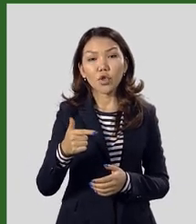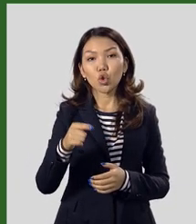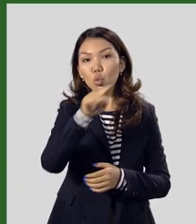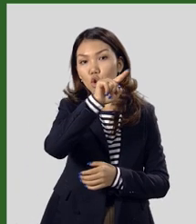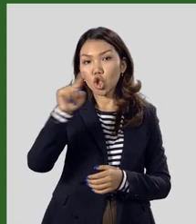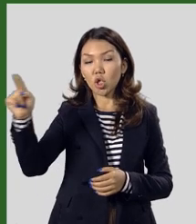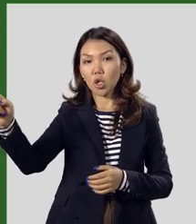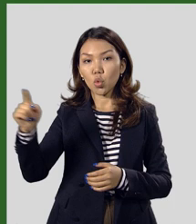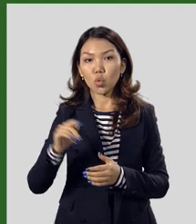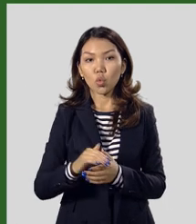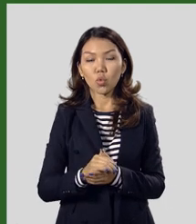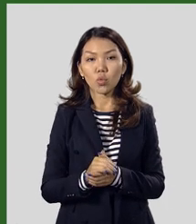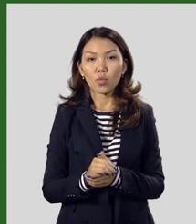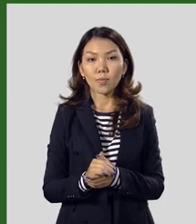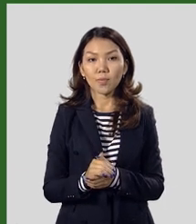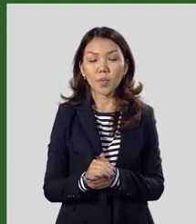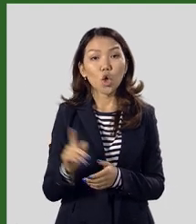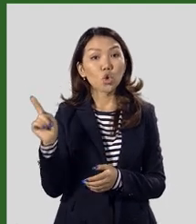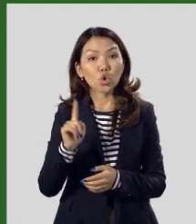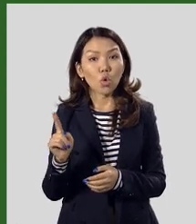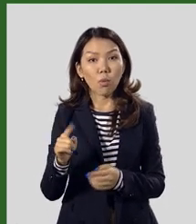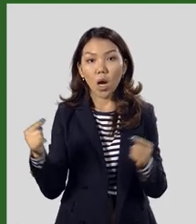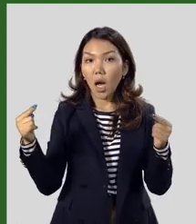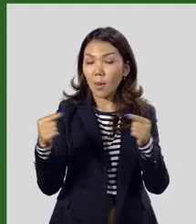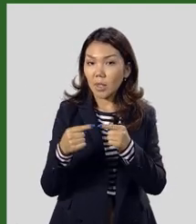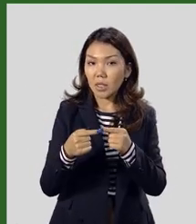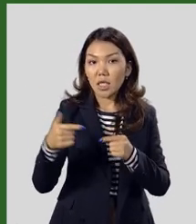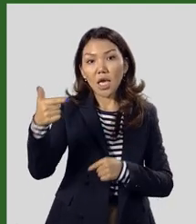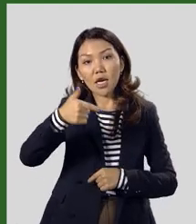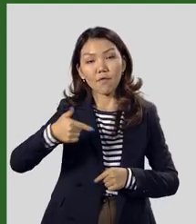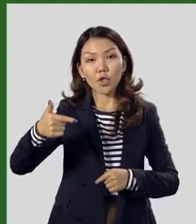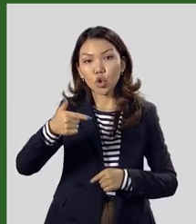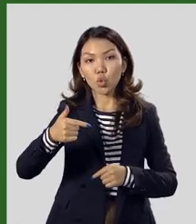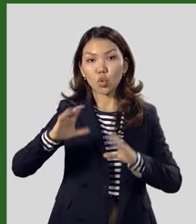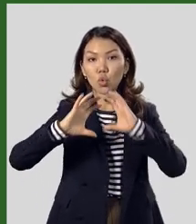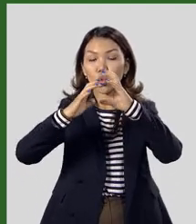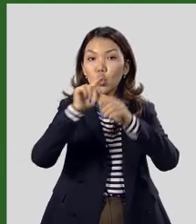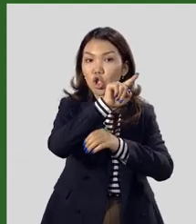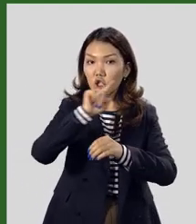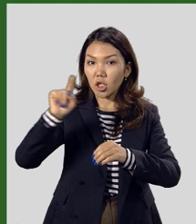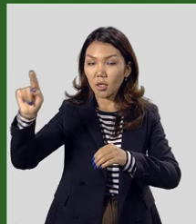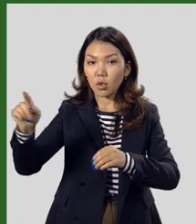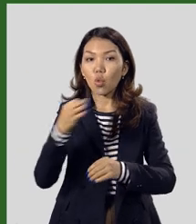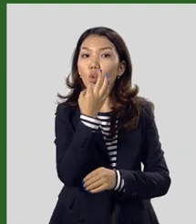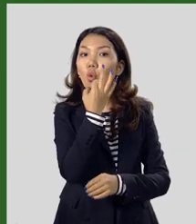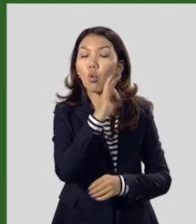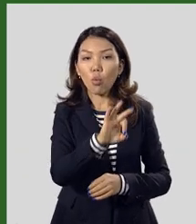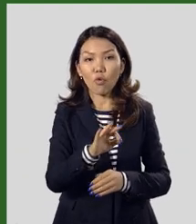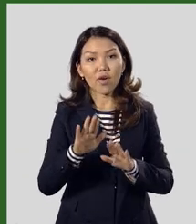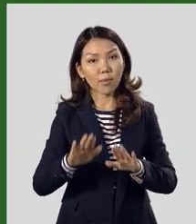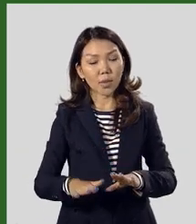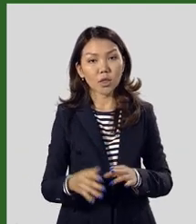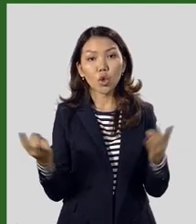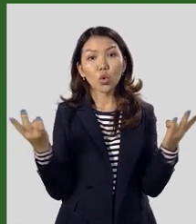объектов. Чтобы определить географическую широту какого-либо объекта,